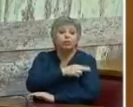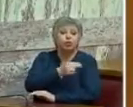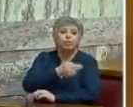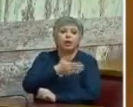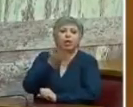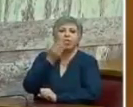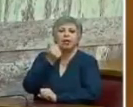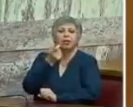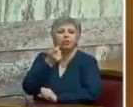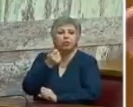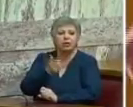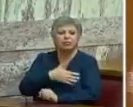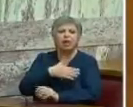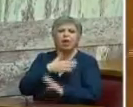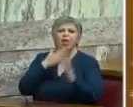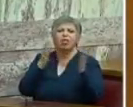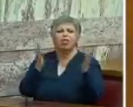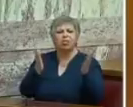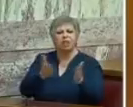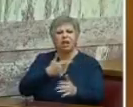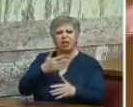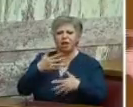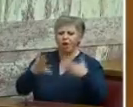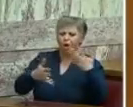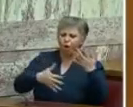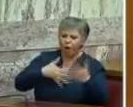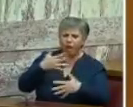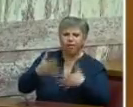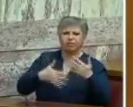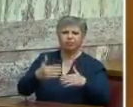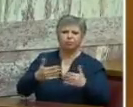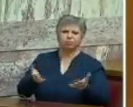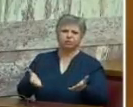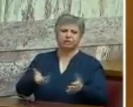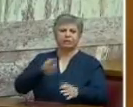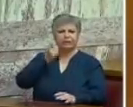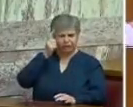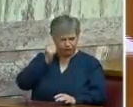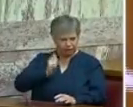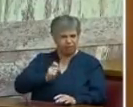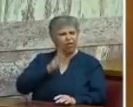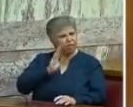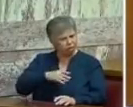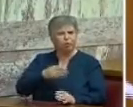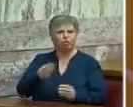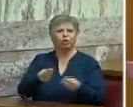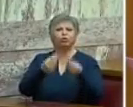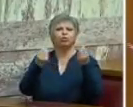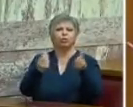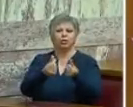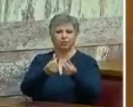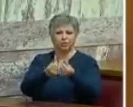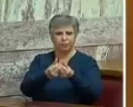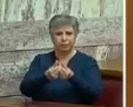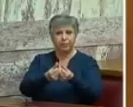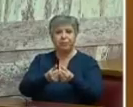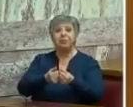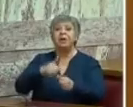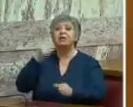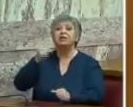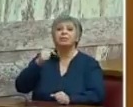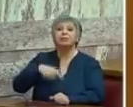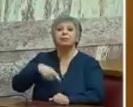δηλαδή, να πληρώσει και εμάς και πληρώσε και άλλους προφανώς, γιατί δεν μπορούσε να τα πάρει μόνο αυτός. Λοιπόν, και μετά από μερικές μέρες να υπάρχει μια υπουργική απόφαση